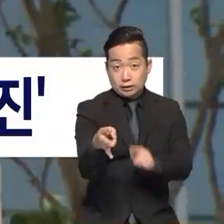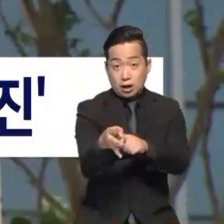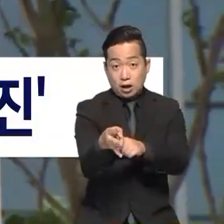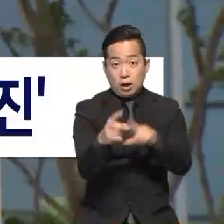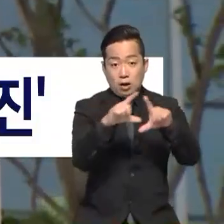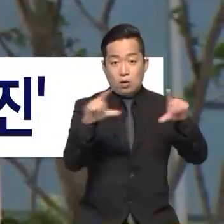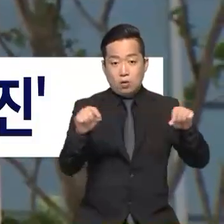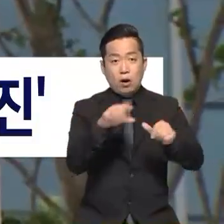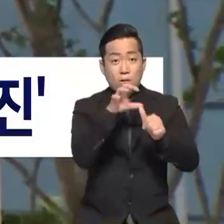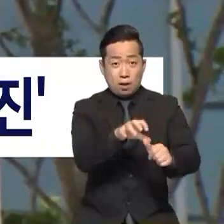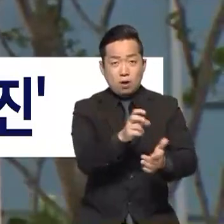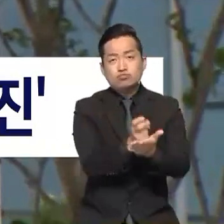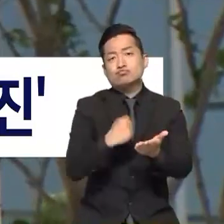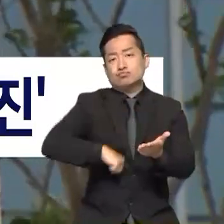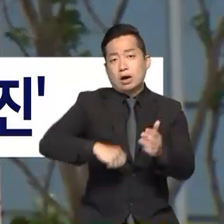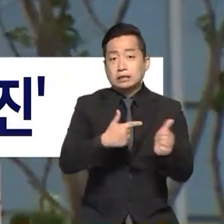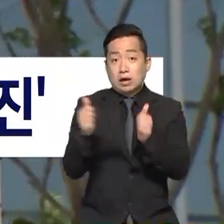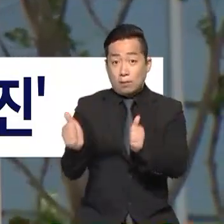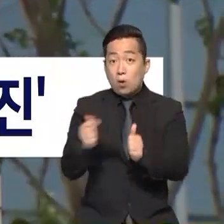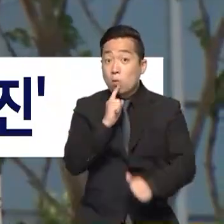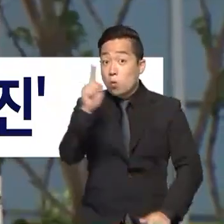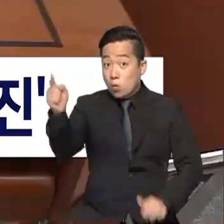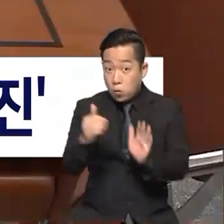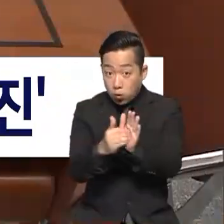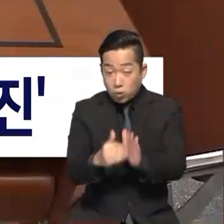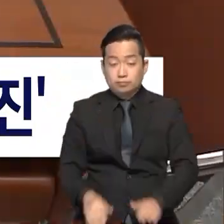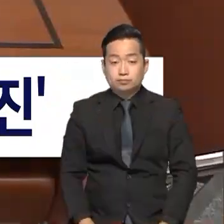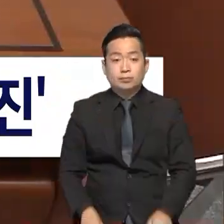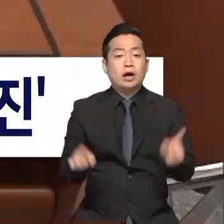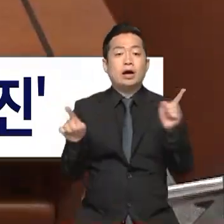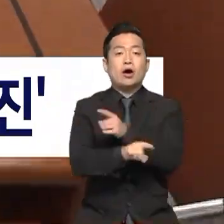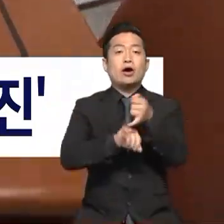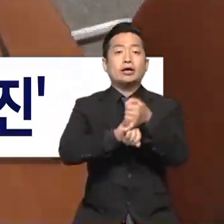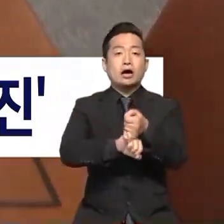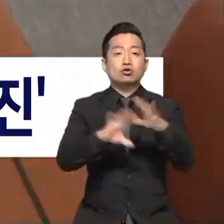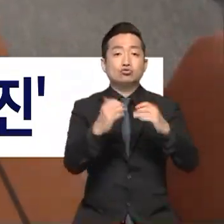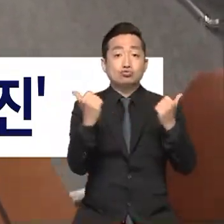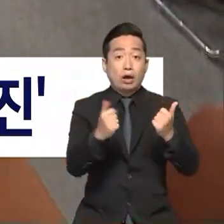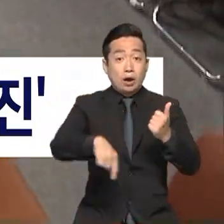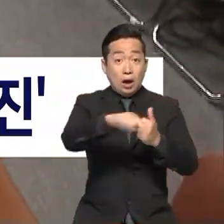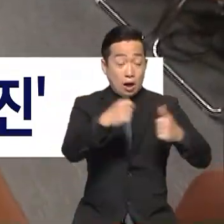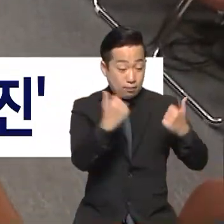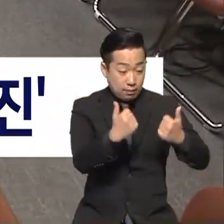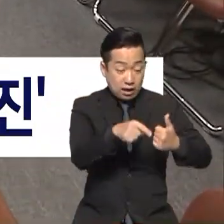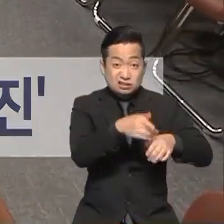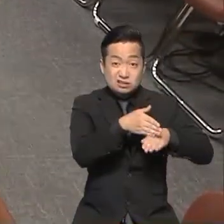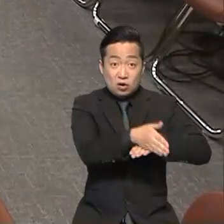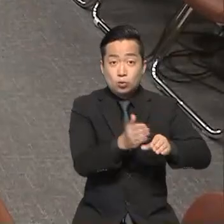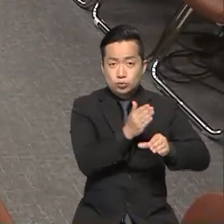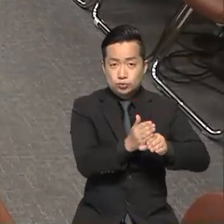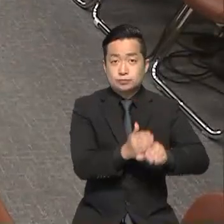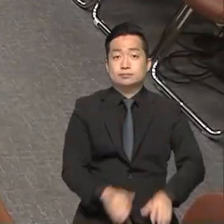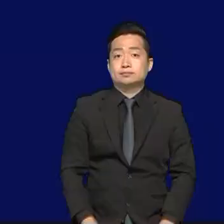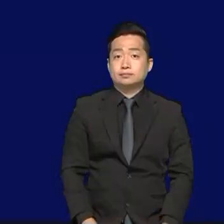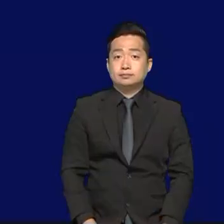규제하는 건 위법하다며 대법원에 제소까지 했지만 개선 약속을 한 국회 논의 과정은